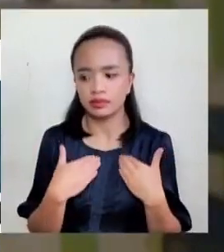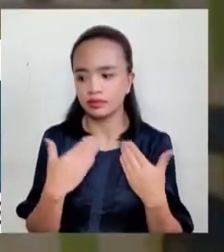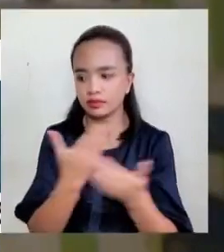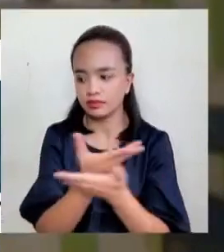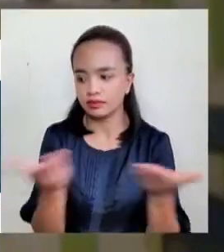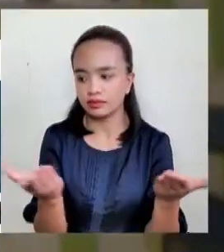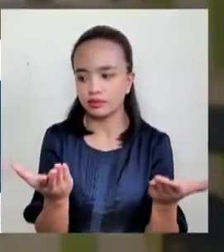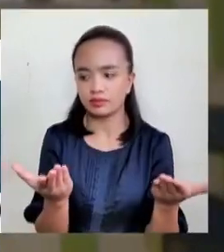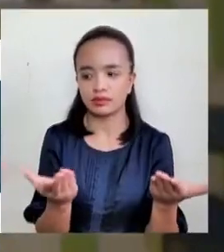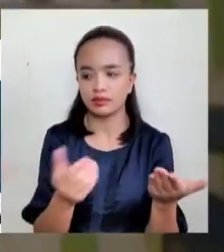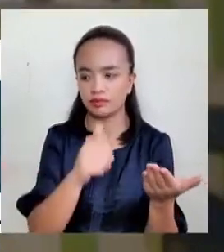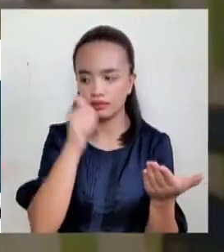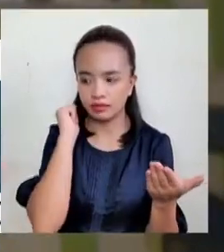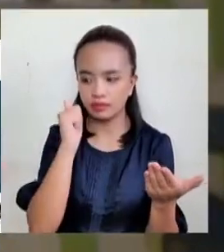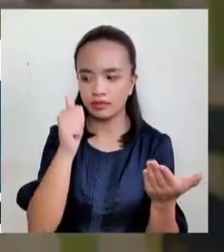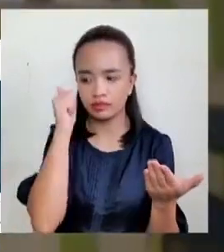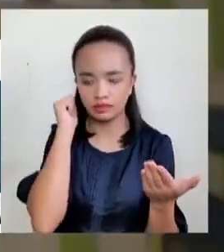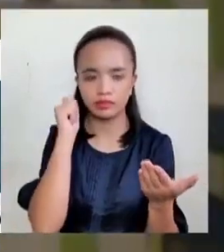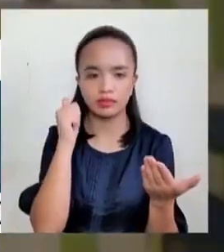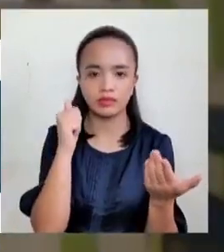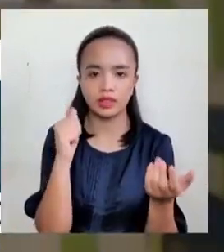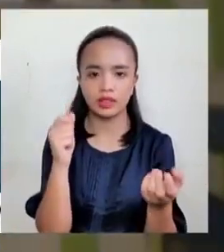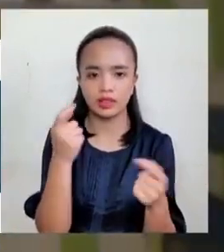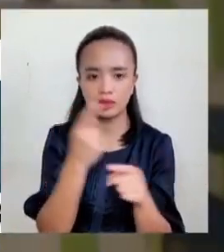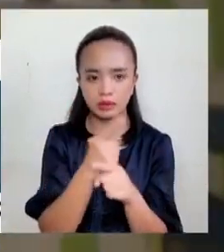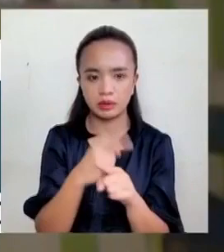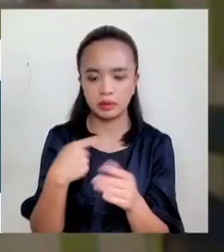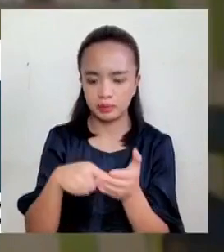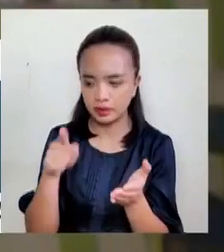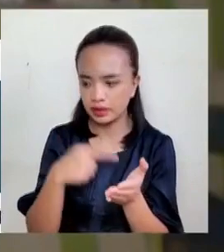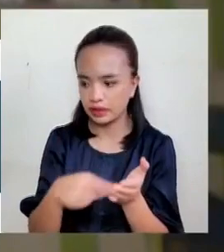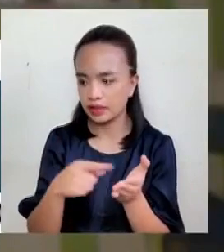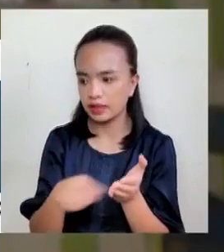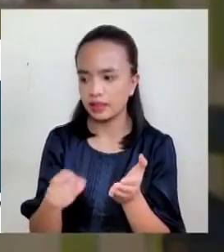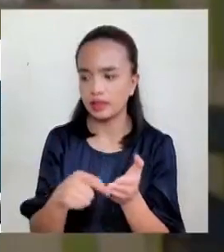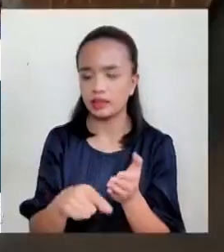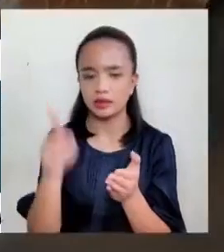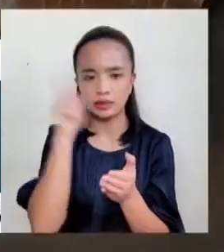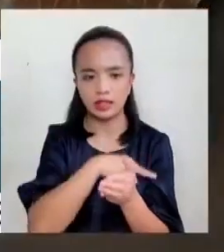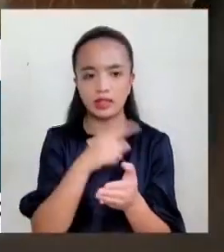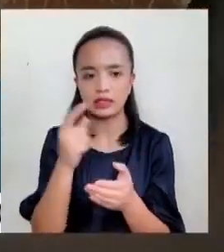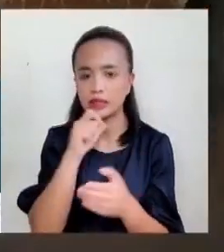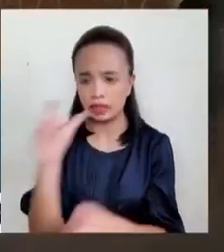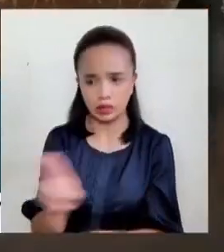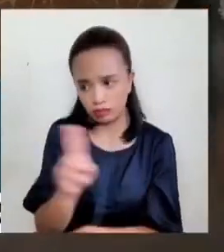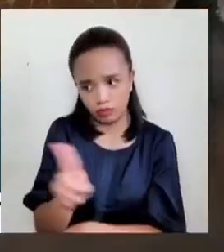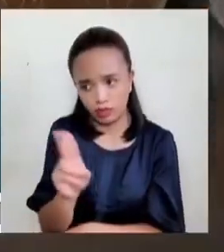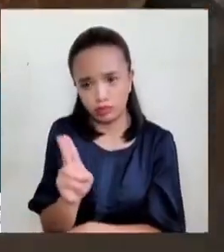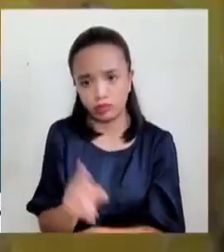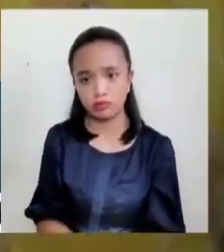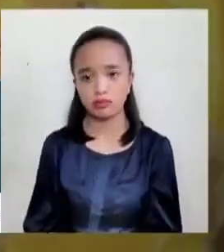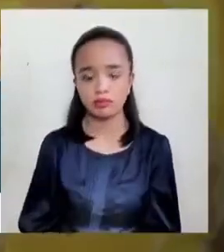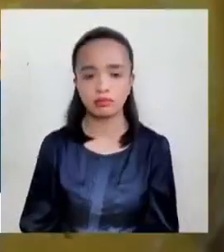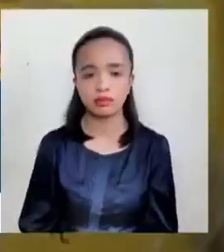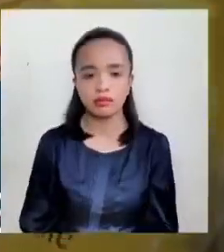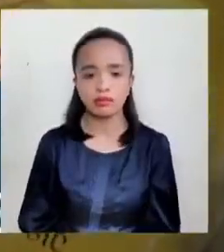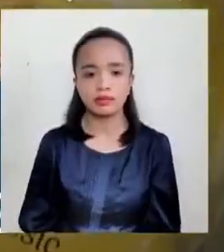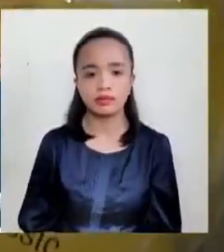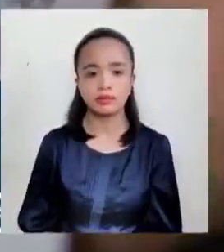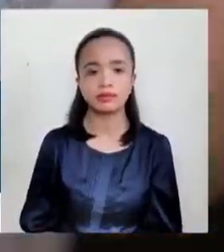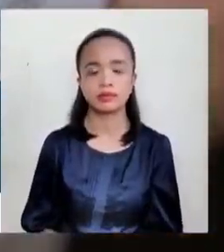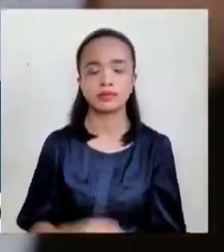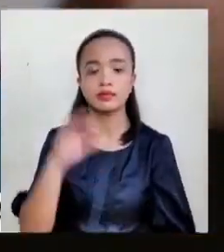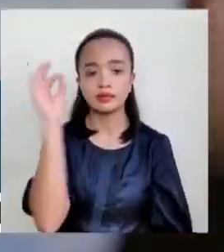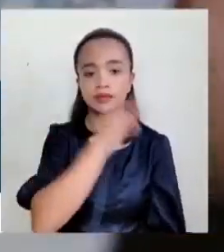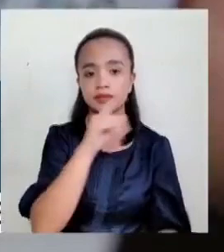mamimili? Ayaw kayo makatanggap ng binayaran kayo, supplier kayo, binayaran kayo ng fake. Hindi na magagamit. Ordinary Filipinos have various ways